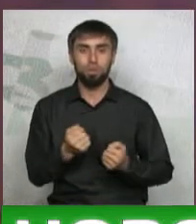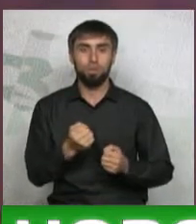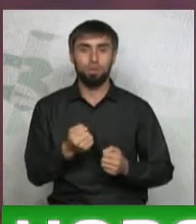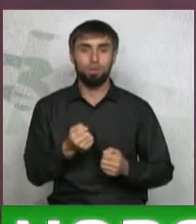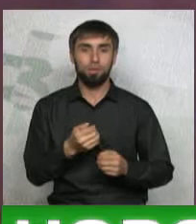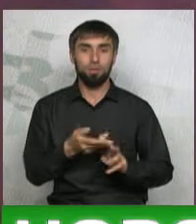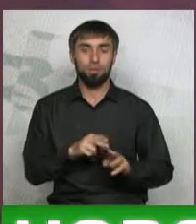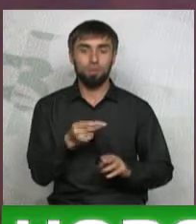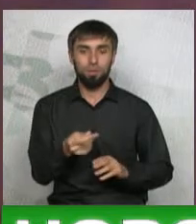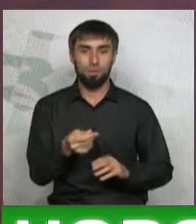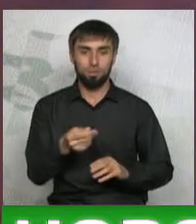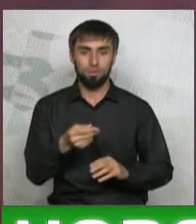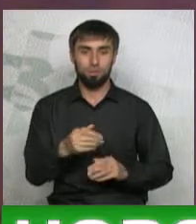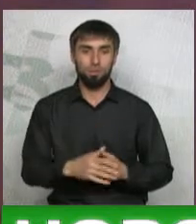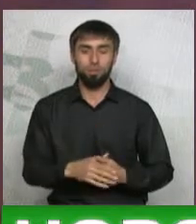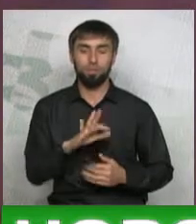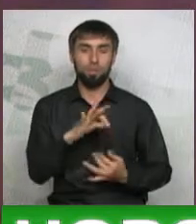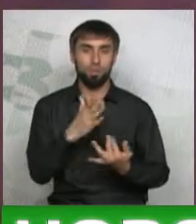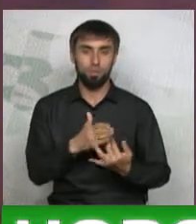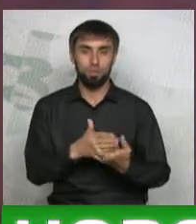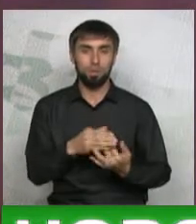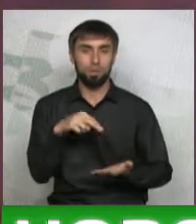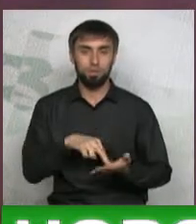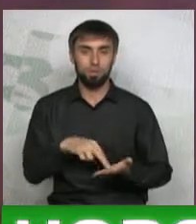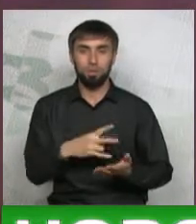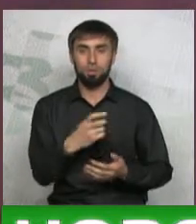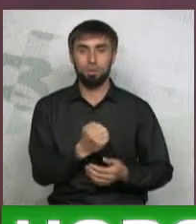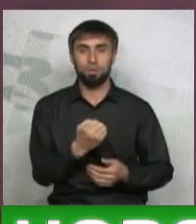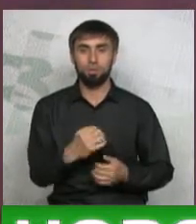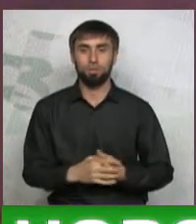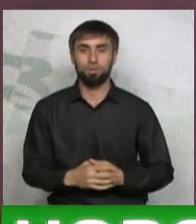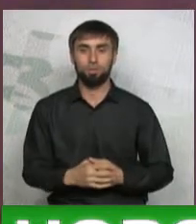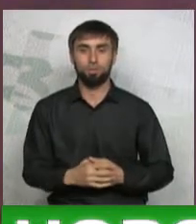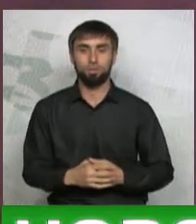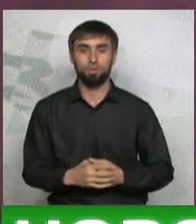финансирование на оборотные цели под льготную ставку. Значит, реструктурировано